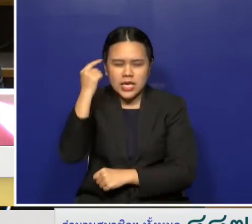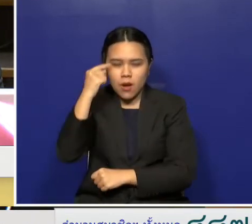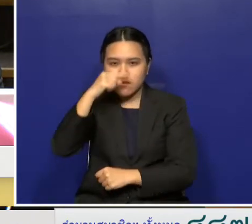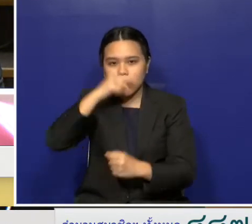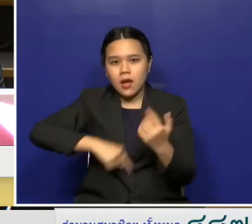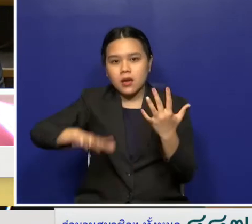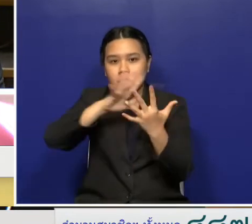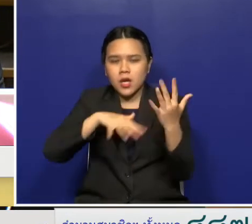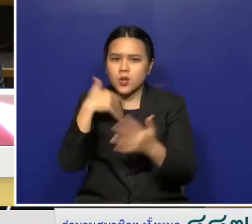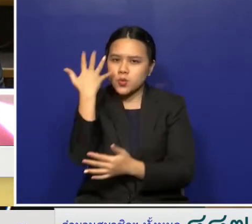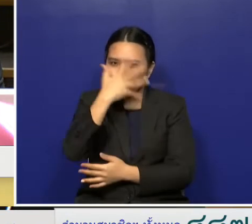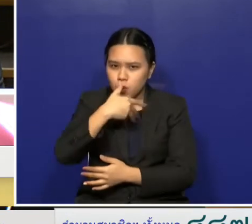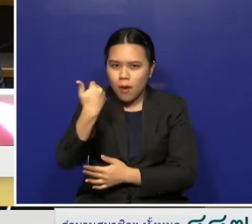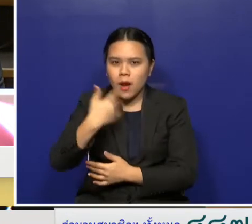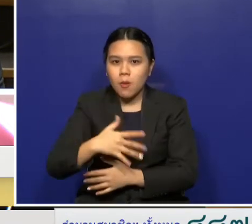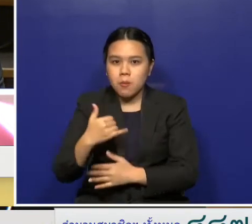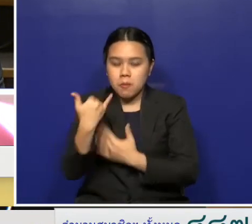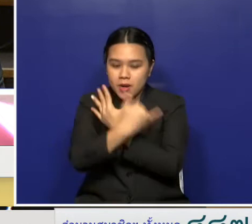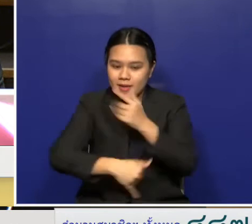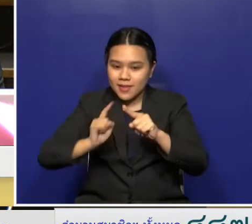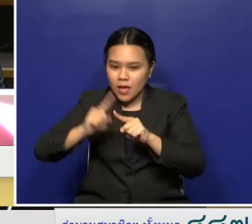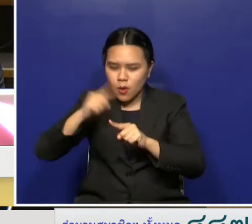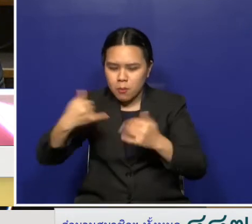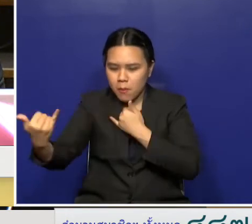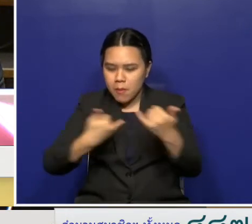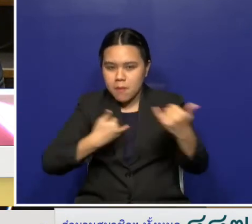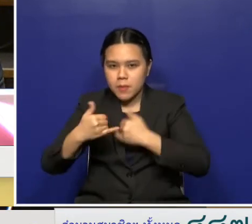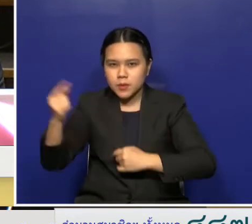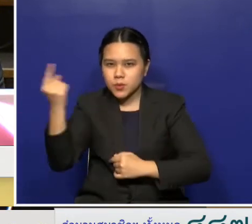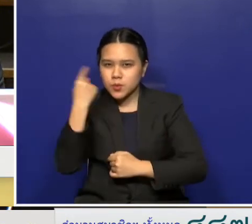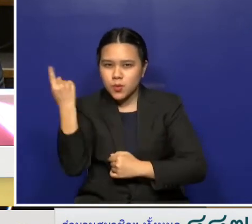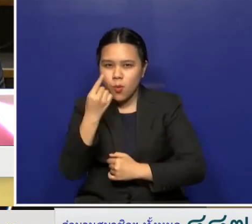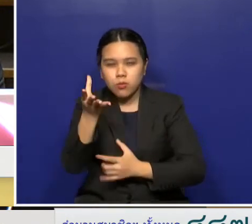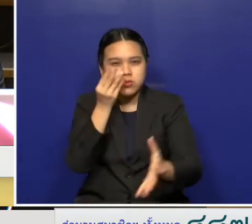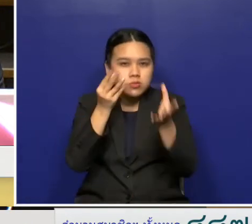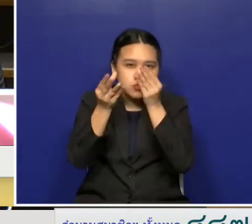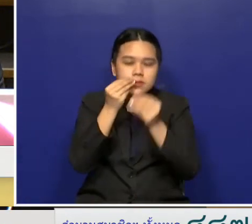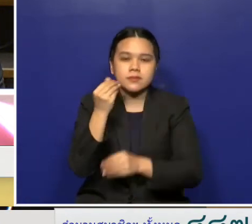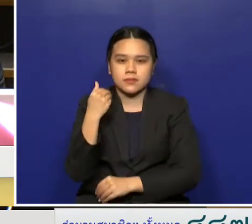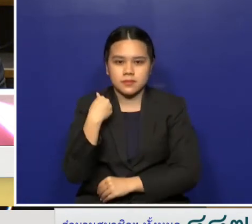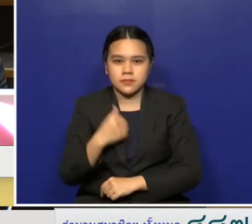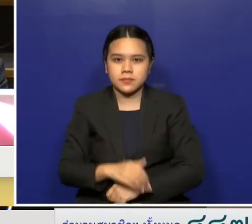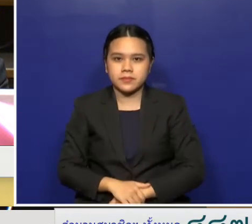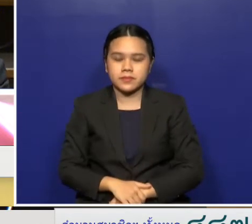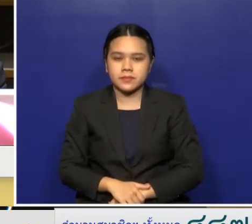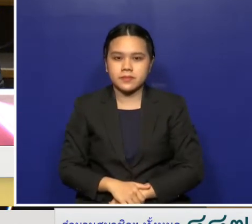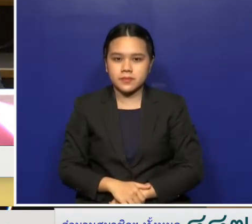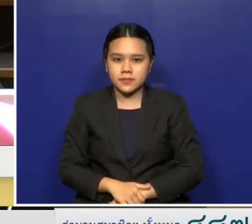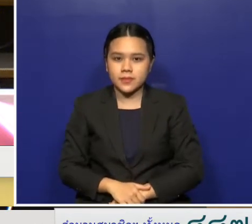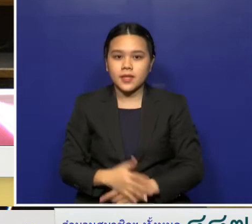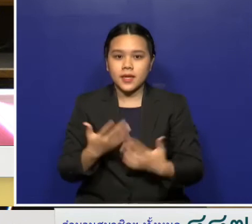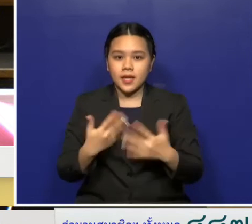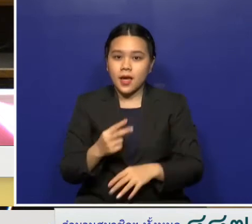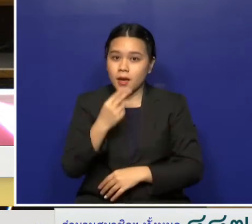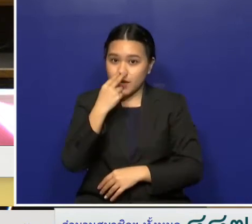ต่างประเทศอาจจะตองมาเที่ยวมาชมในrit ray หลายคนลว่า เพอรฝฟ้ายง่าเจ